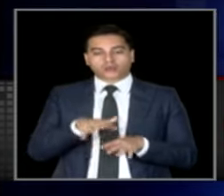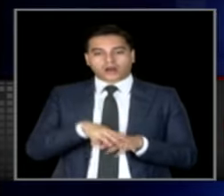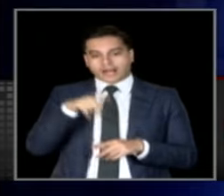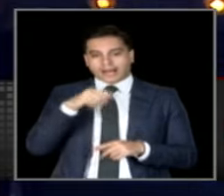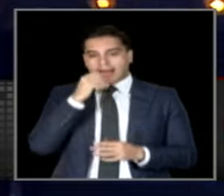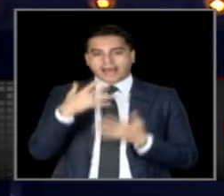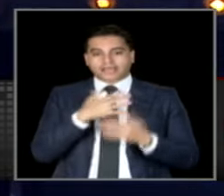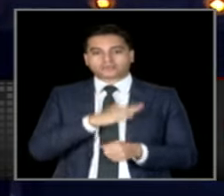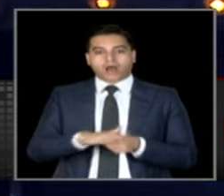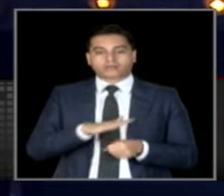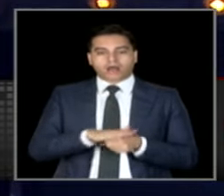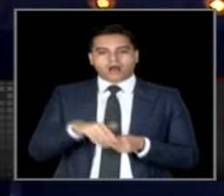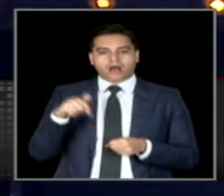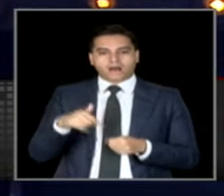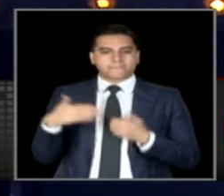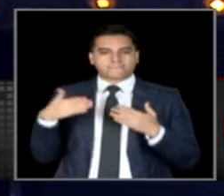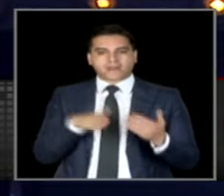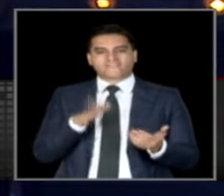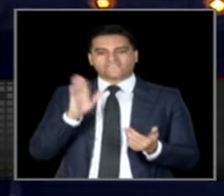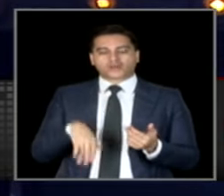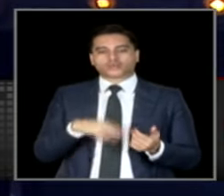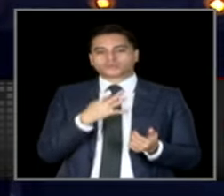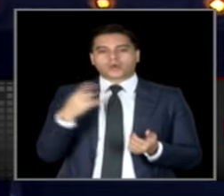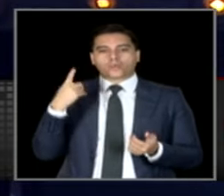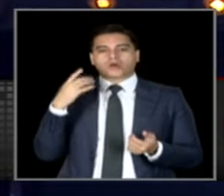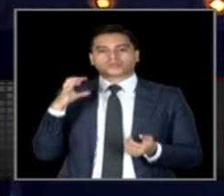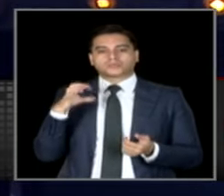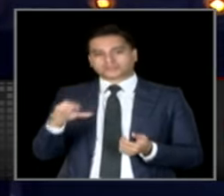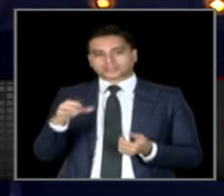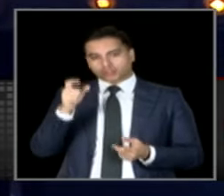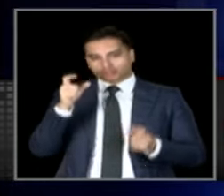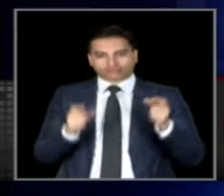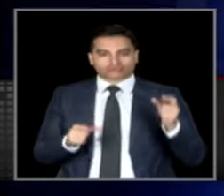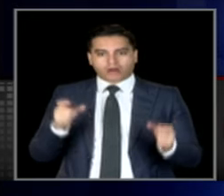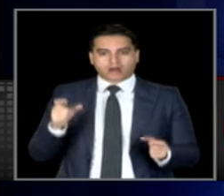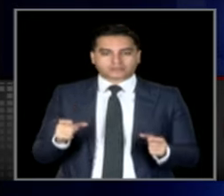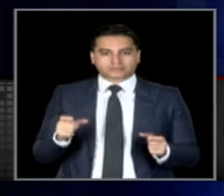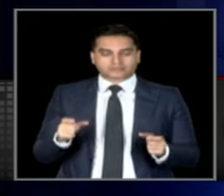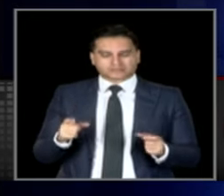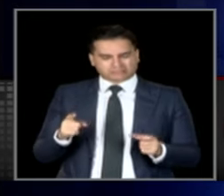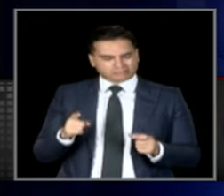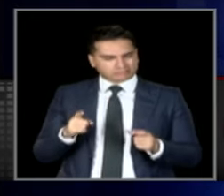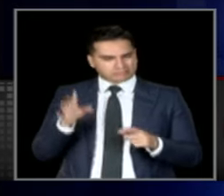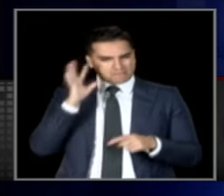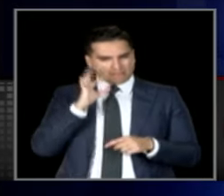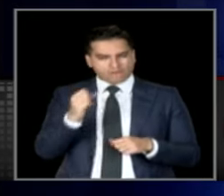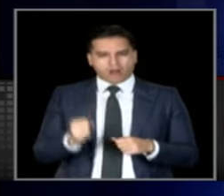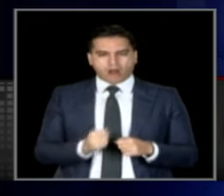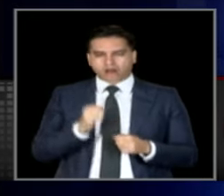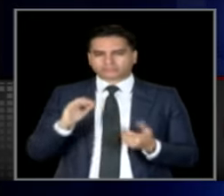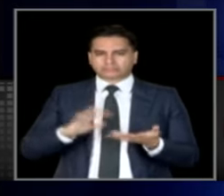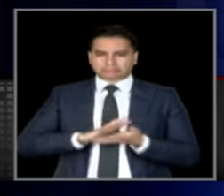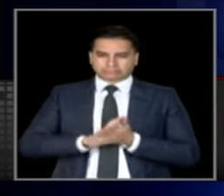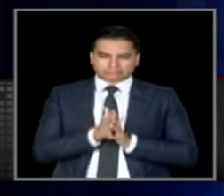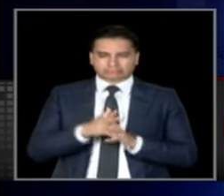عيد الأضحى، اتوفى 391 شخص. أبشع كارثة قطارات في تاريخ